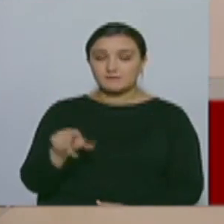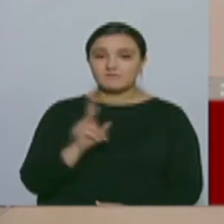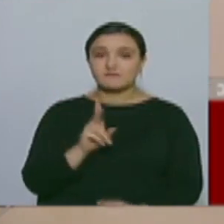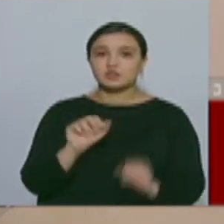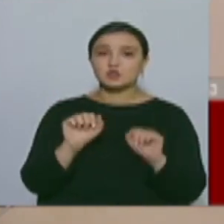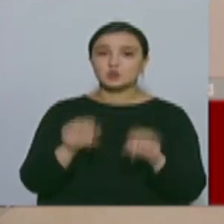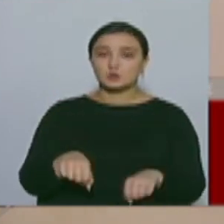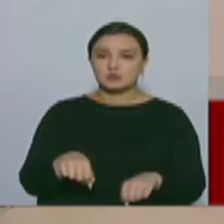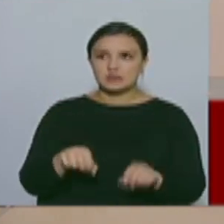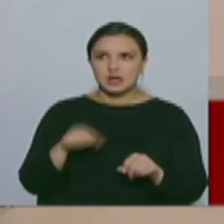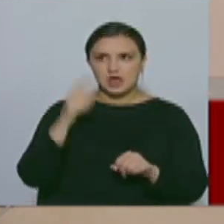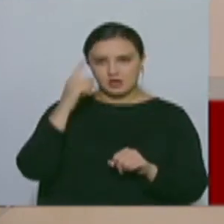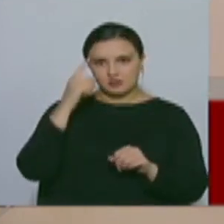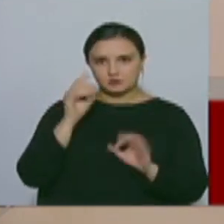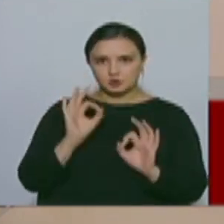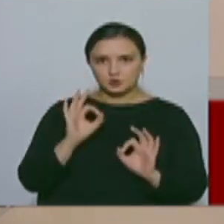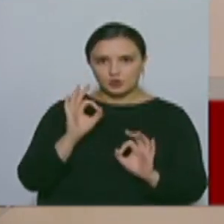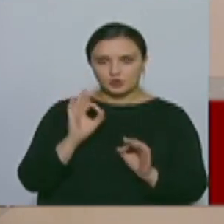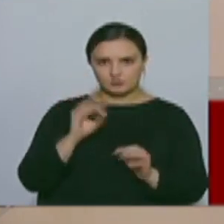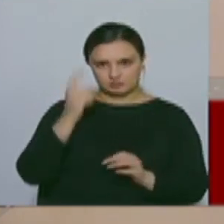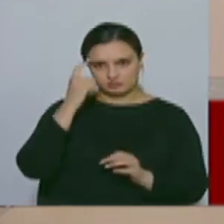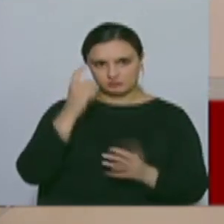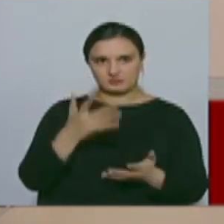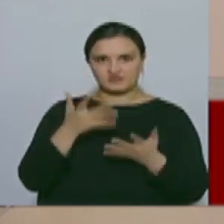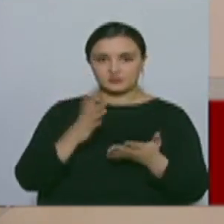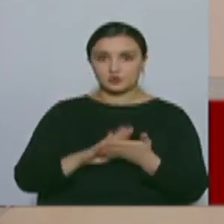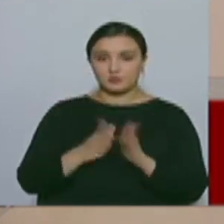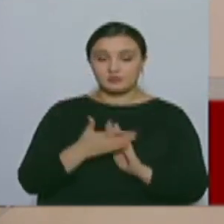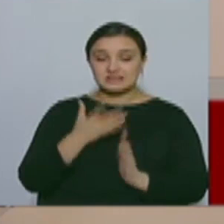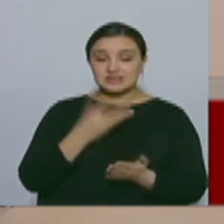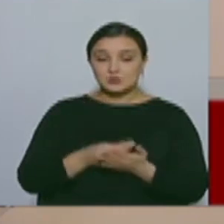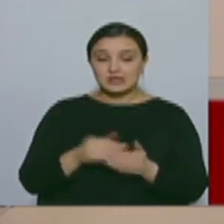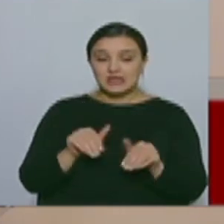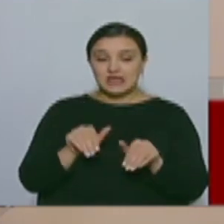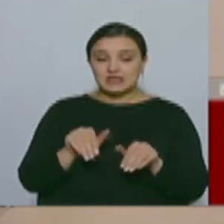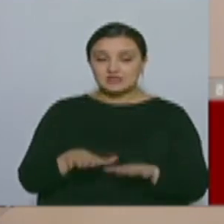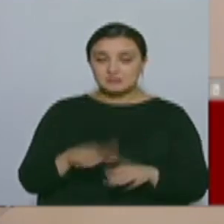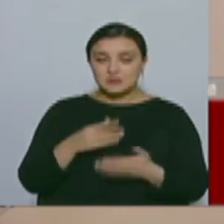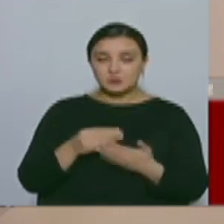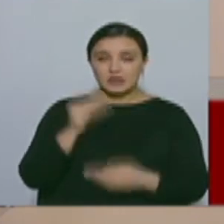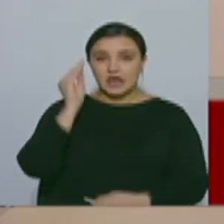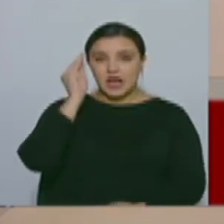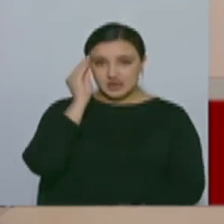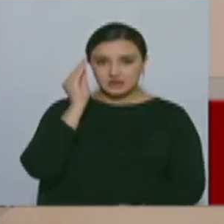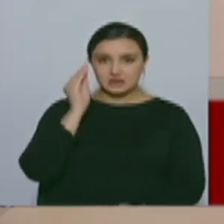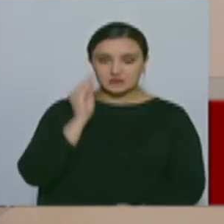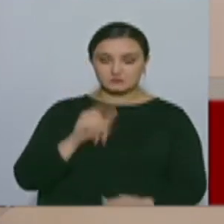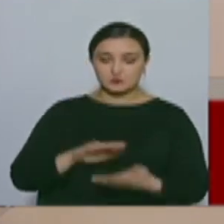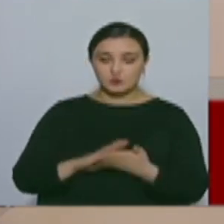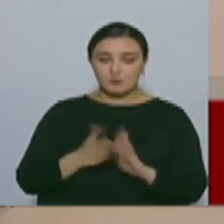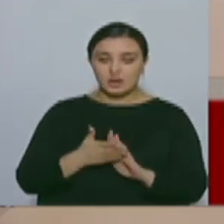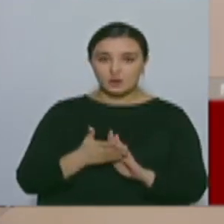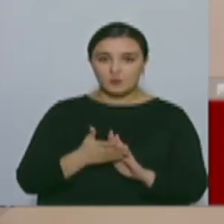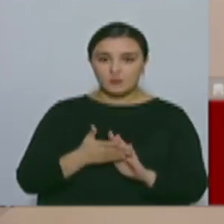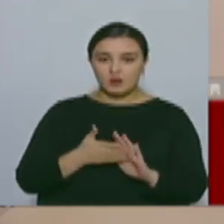შეუძლია რომ ცივი გონებით განსაჯოს ვითარება ჰქონდეთ საკუთარი გადაწყვეტილების საკუთარი აზრის ამ ვითარებიდან